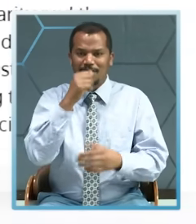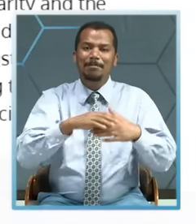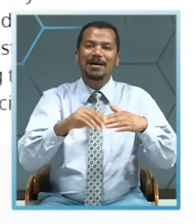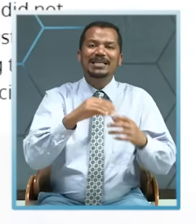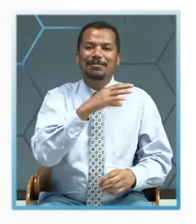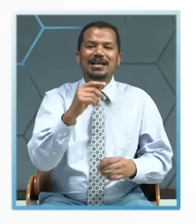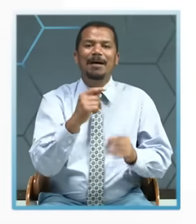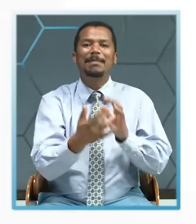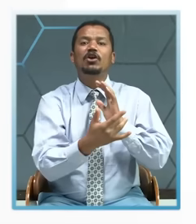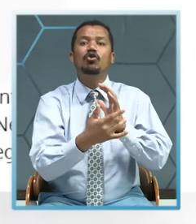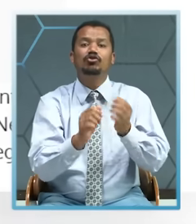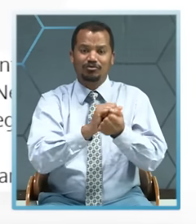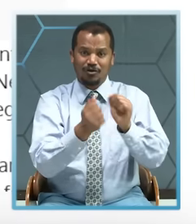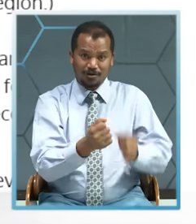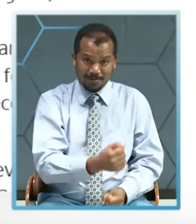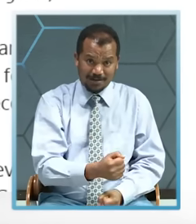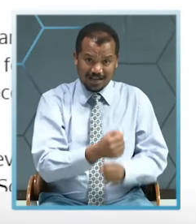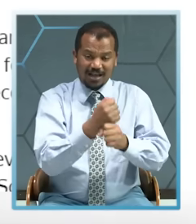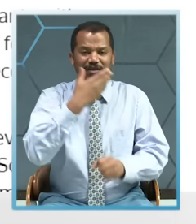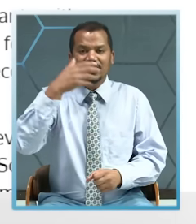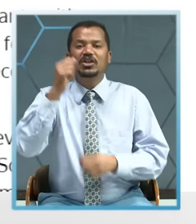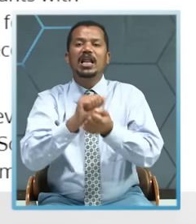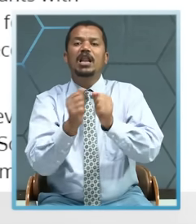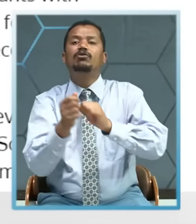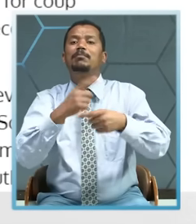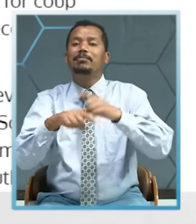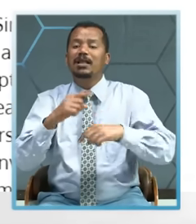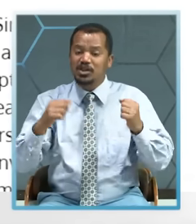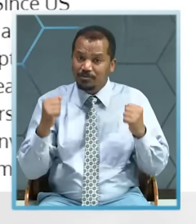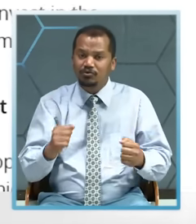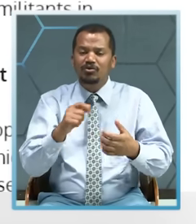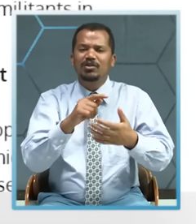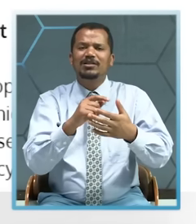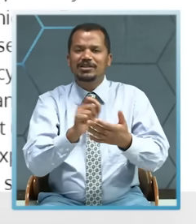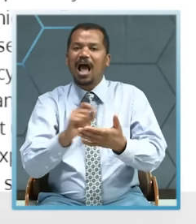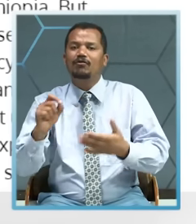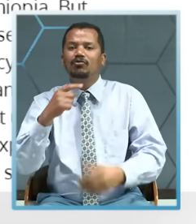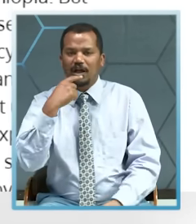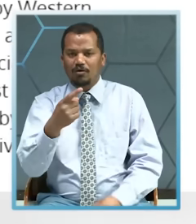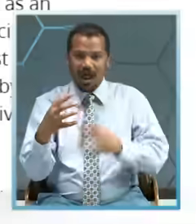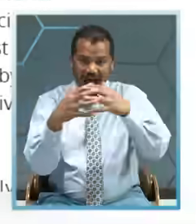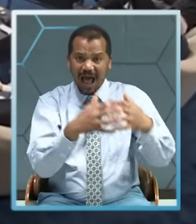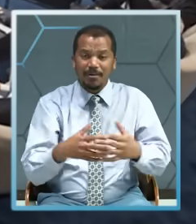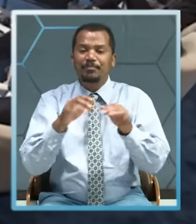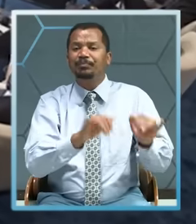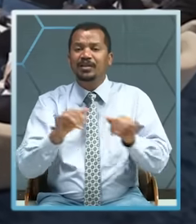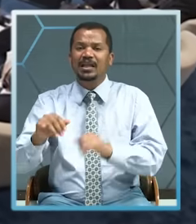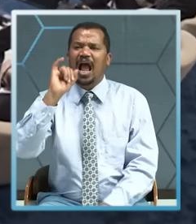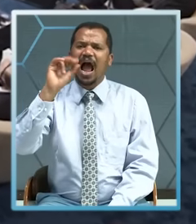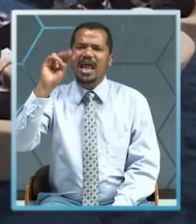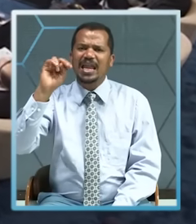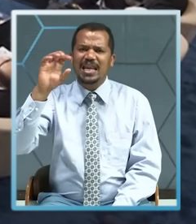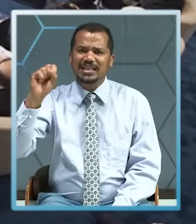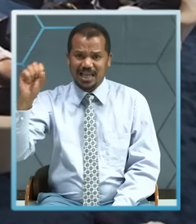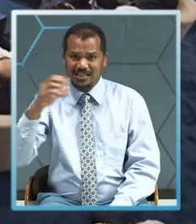መርህ ኢትዮጵያን በገንዘብና በቴክኖሎጂ ሽግግር በመደገፍ የተሻለ ለውጥ ማምጣት እንደሚቻል ተንታኙ ጠቁመዋል። አሜሪካ